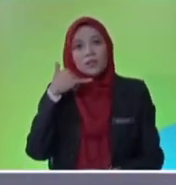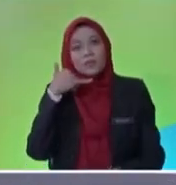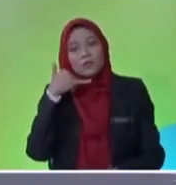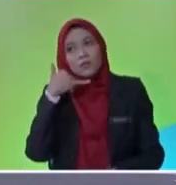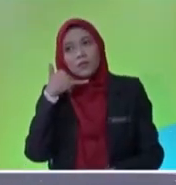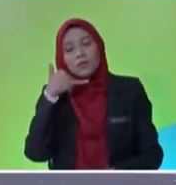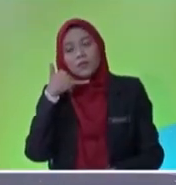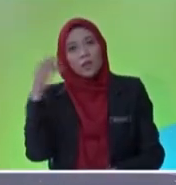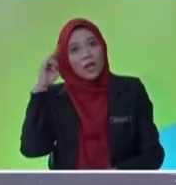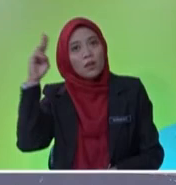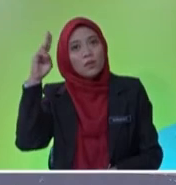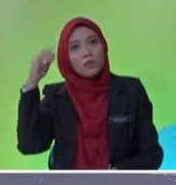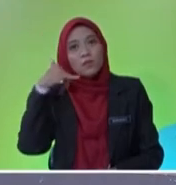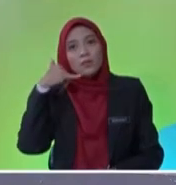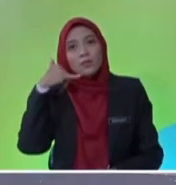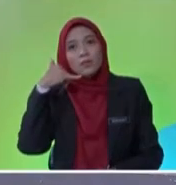Hello